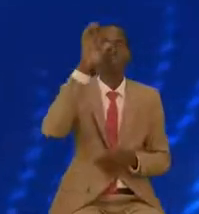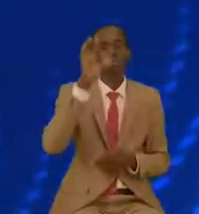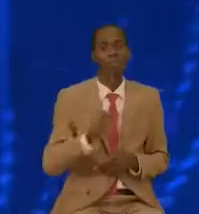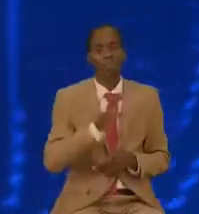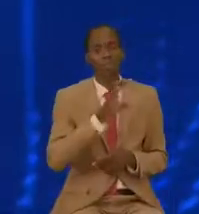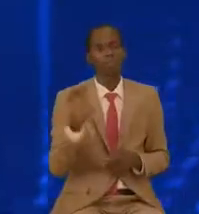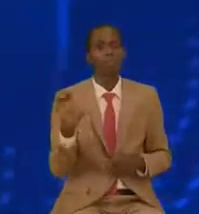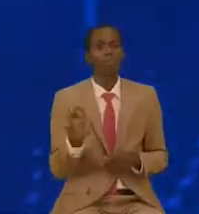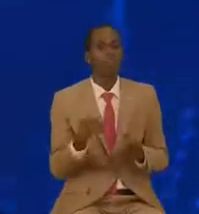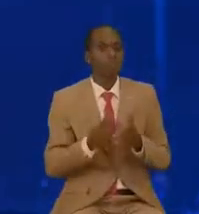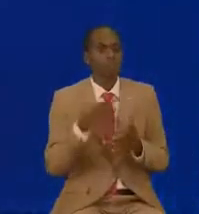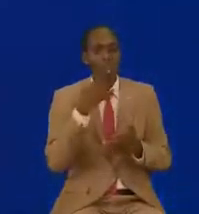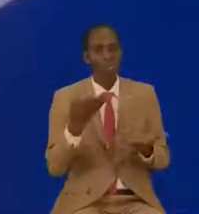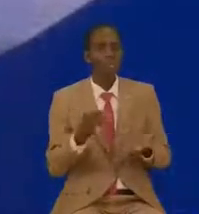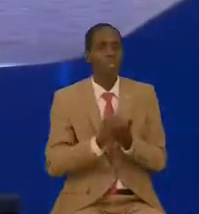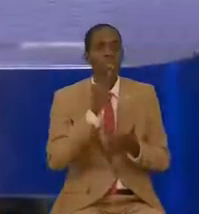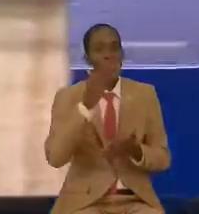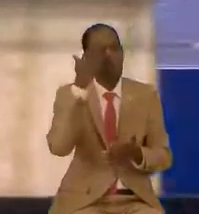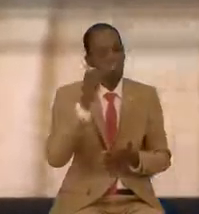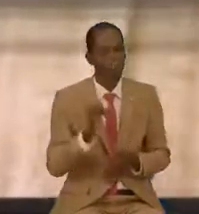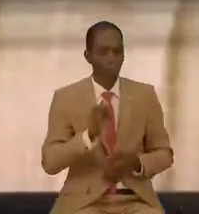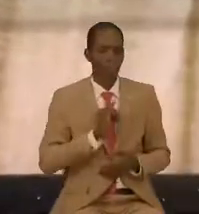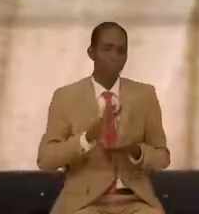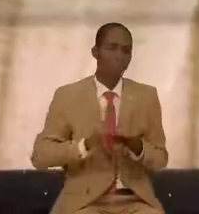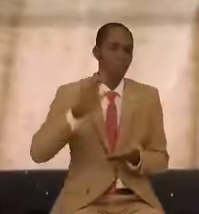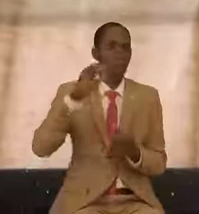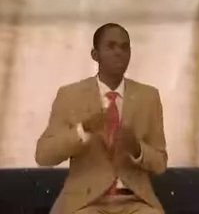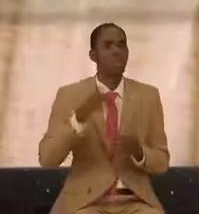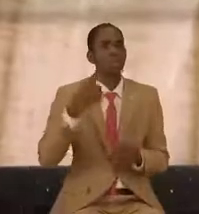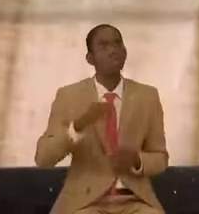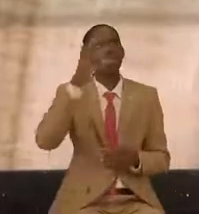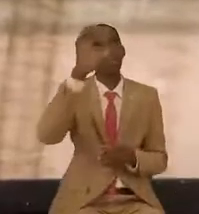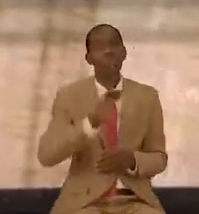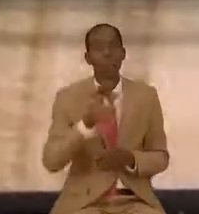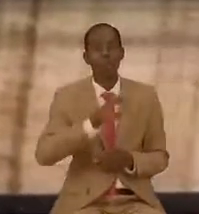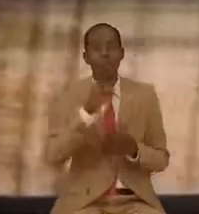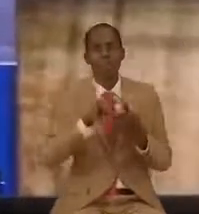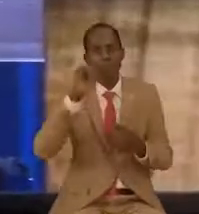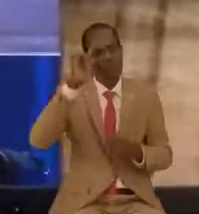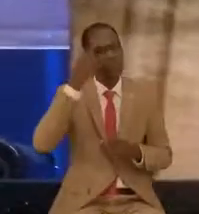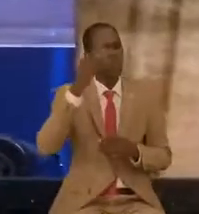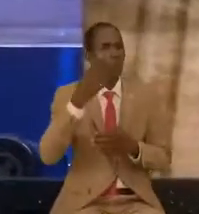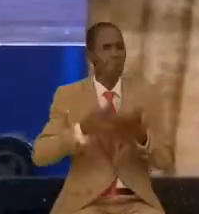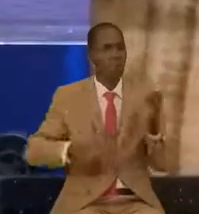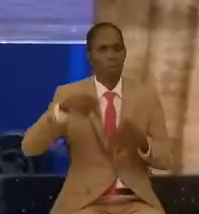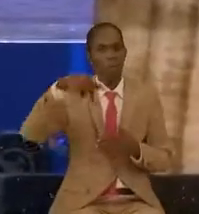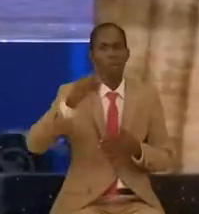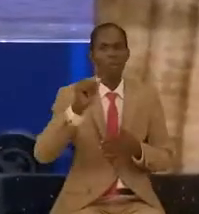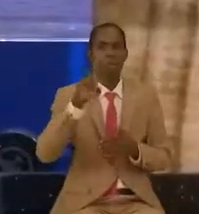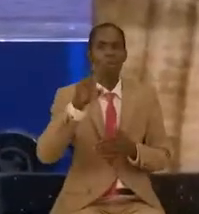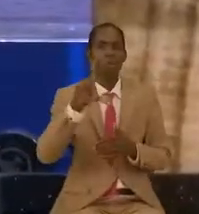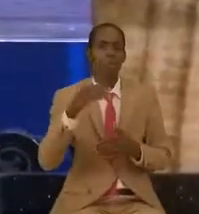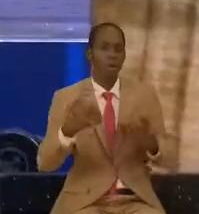clouant à la croix. C'est pourquoi je me glorifie de la croix. Si vous pensez à ce que l'apôtre Paul